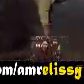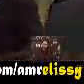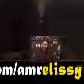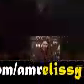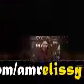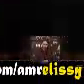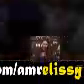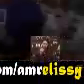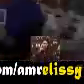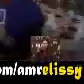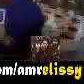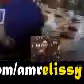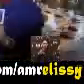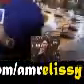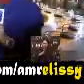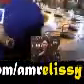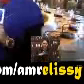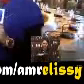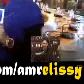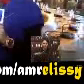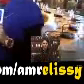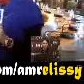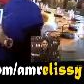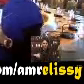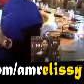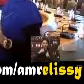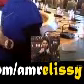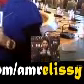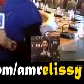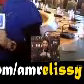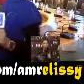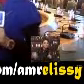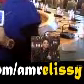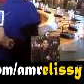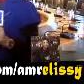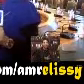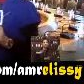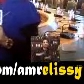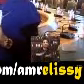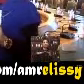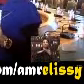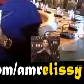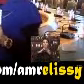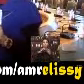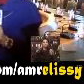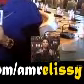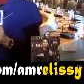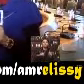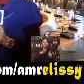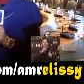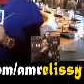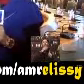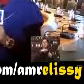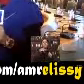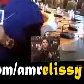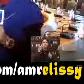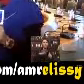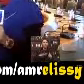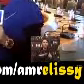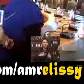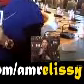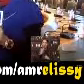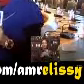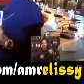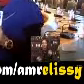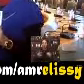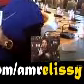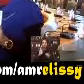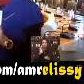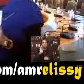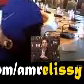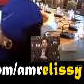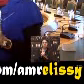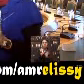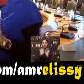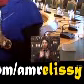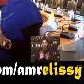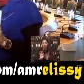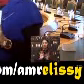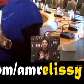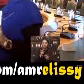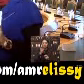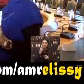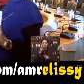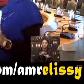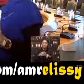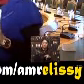ما نزرعه اليوم بأطفالنا سنحصده حتما بهم غدا، فالطفل اليتيم قد يثمر عن قوة بناءة وقد